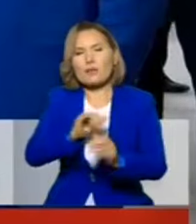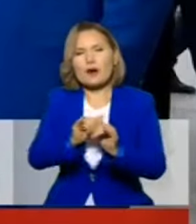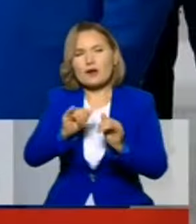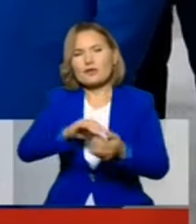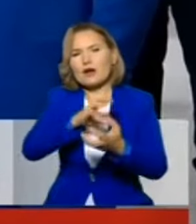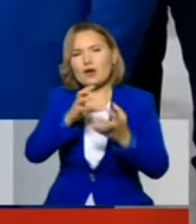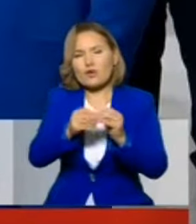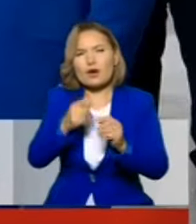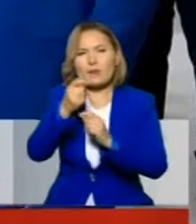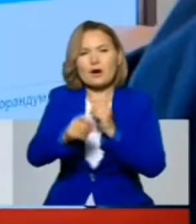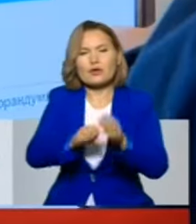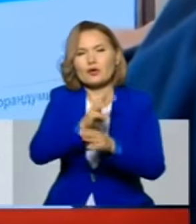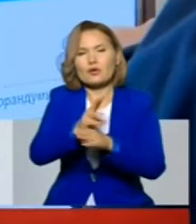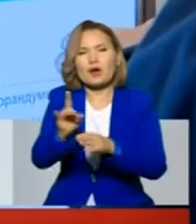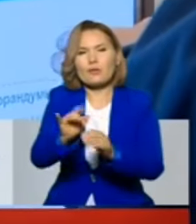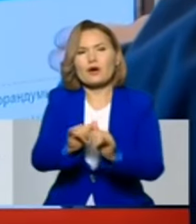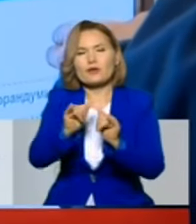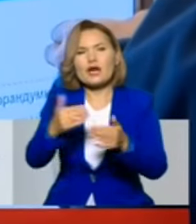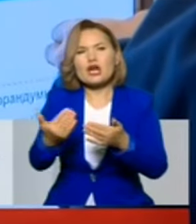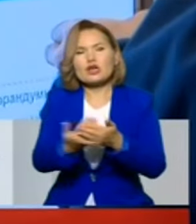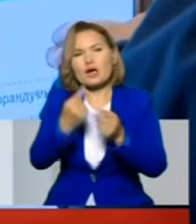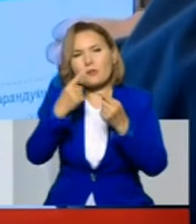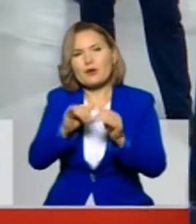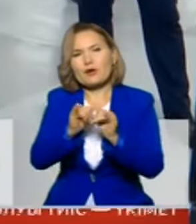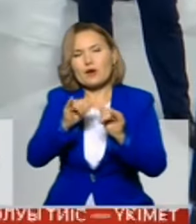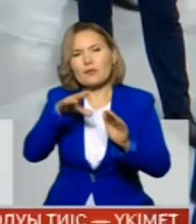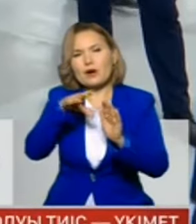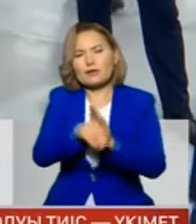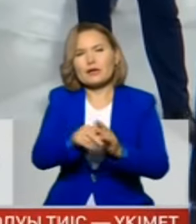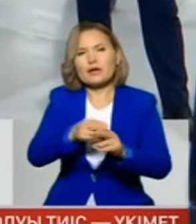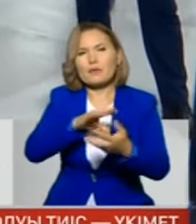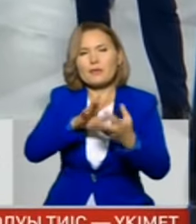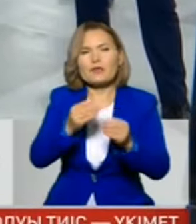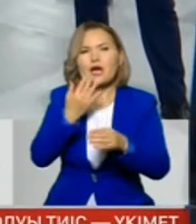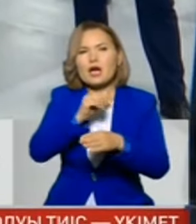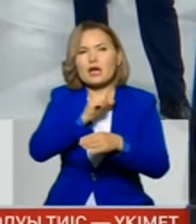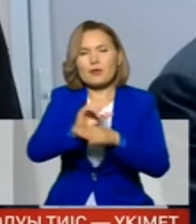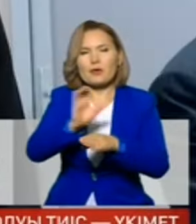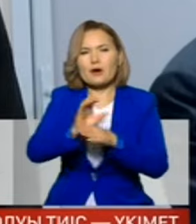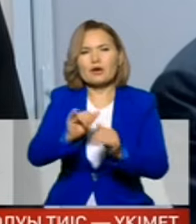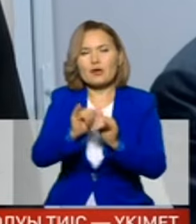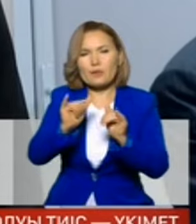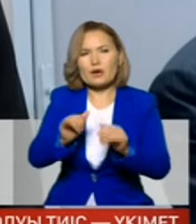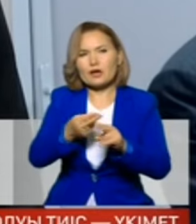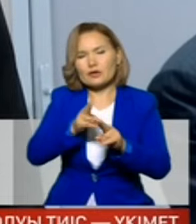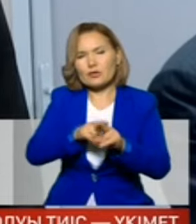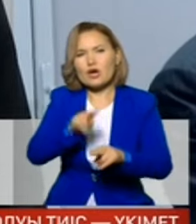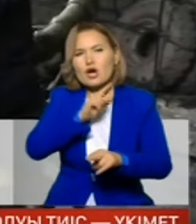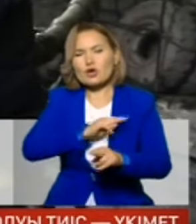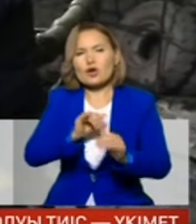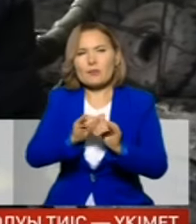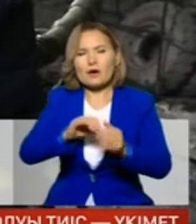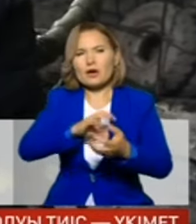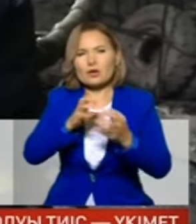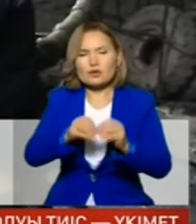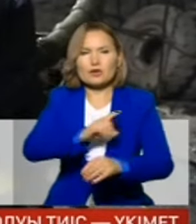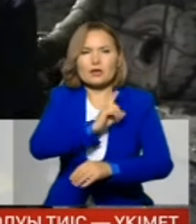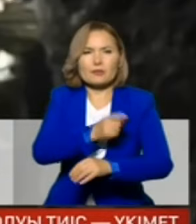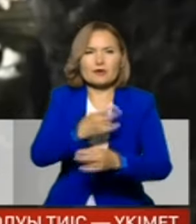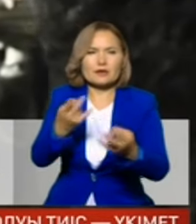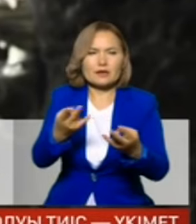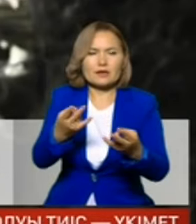шикізатпен қамтамасыз ету көлемін ұлғайтып, жаңа технологияларды енгізу және экспортты дамыту арқылы өндірістің бәсекеге қабілеттілігін арттыру керек